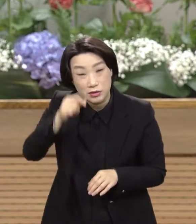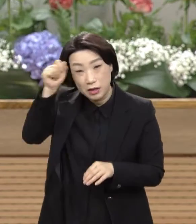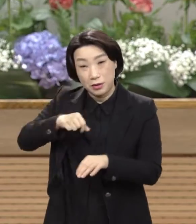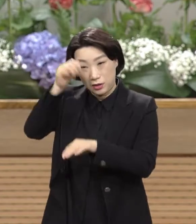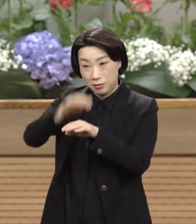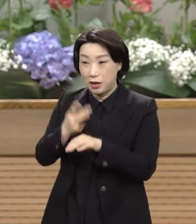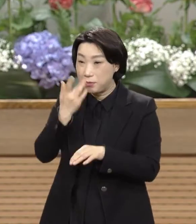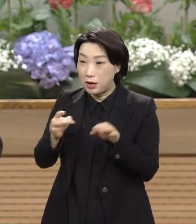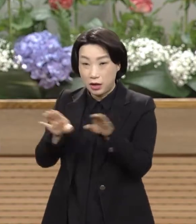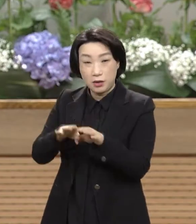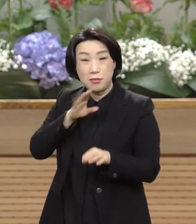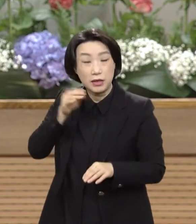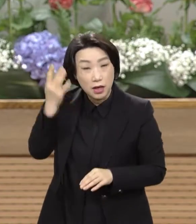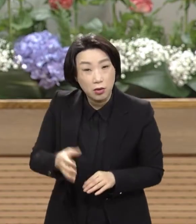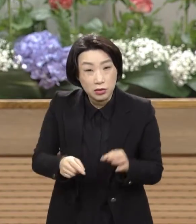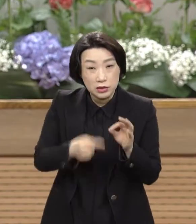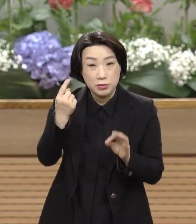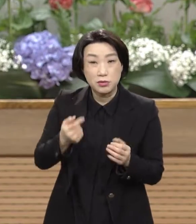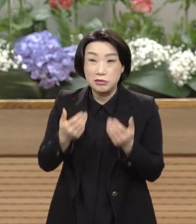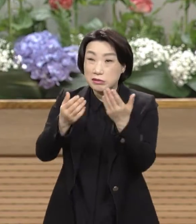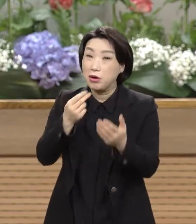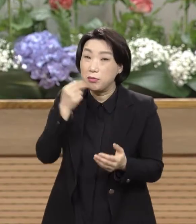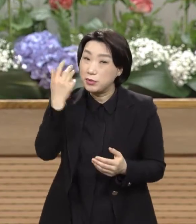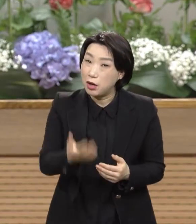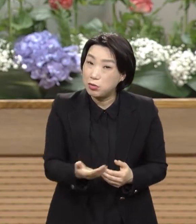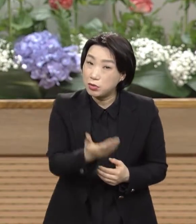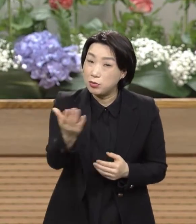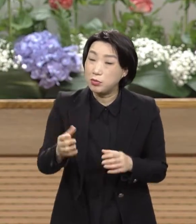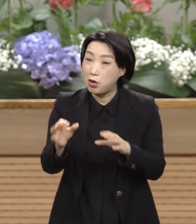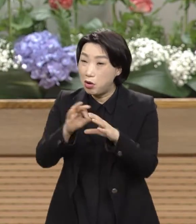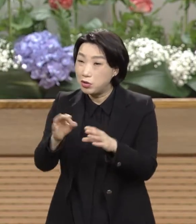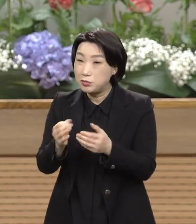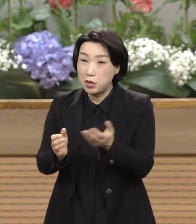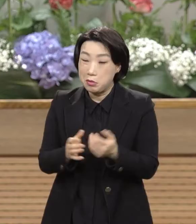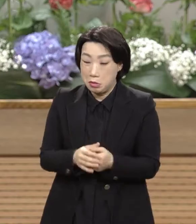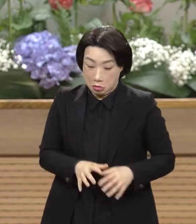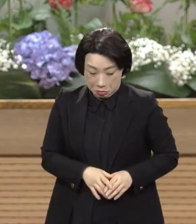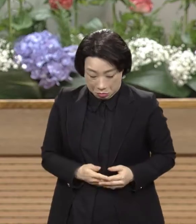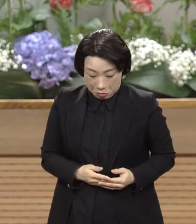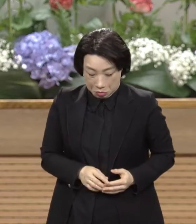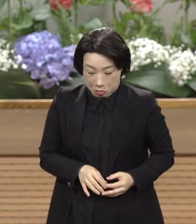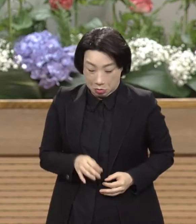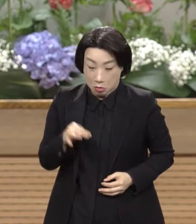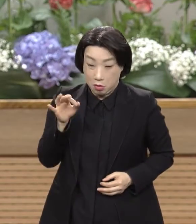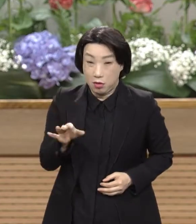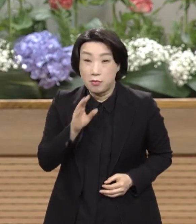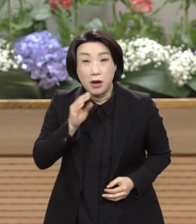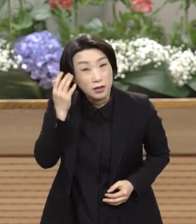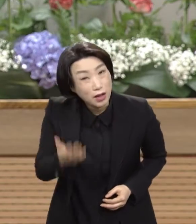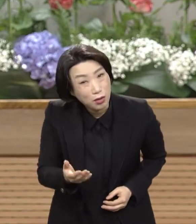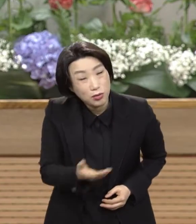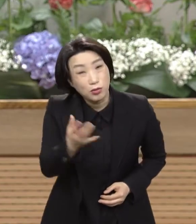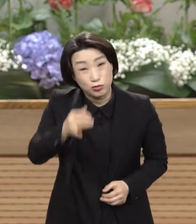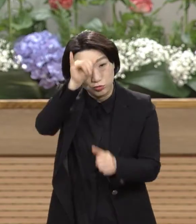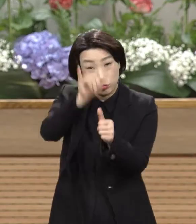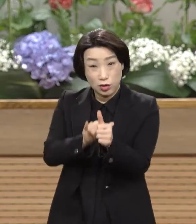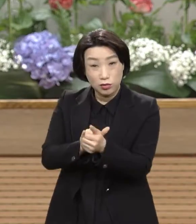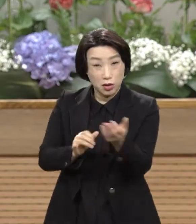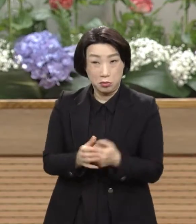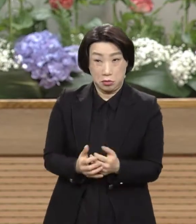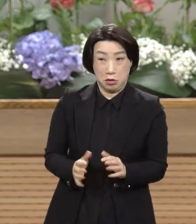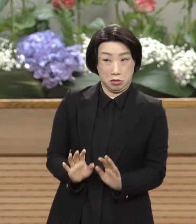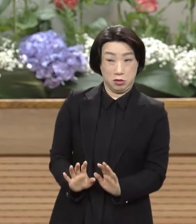나와? 십일조를 누가 안 해? 헌금을 어떻게 부잣지 거지 동량화도 돼? 아, 충성을 누가 안